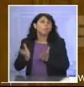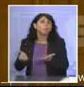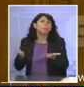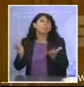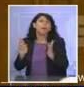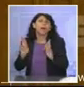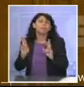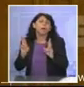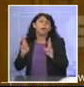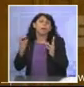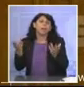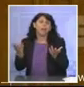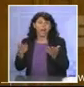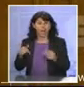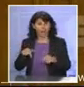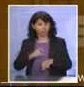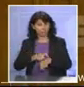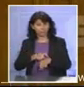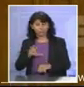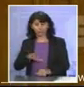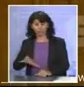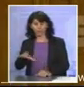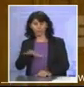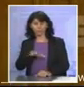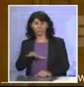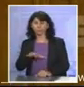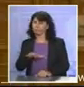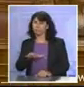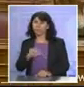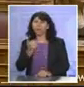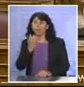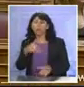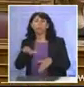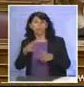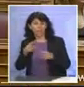Μακάρι να μπορούσαμε να τους βοηθήσουμε. Μακάρι, αλλά υπό αυτές τις